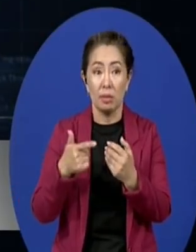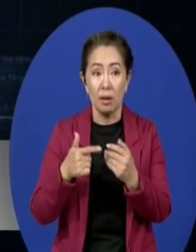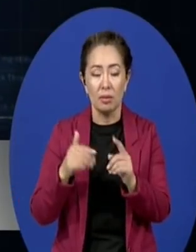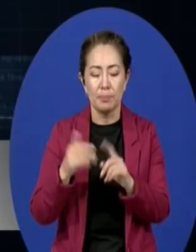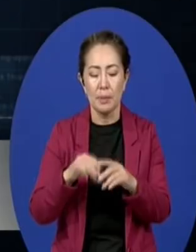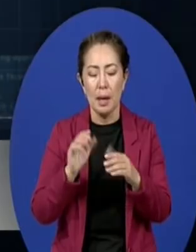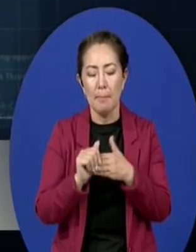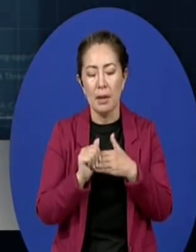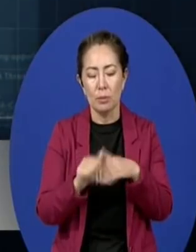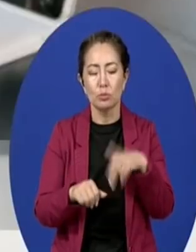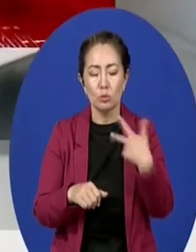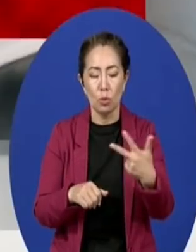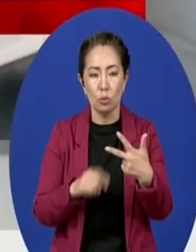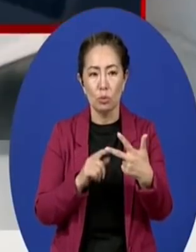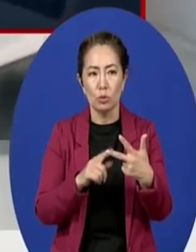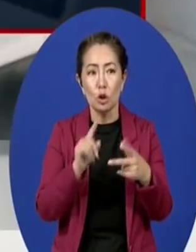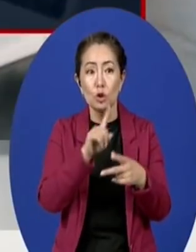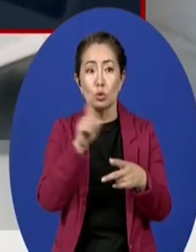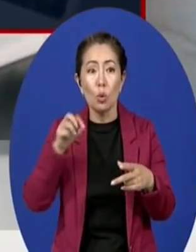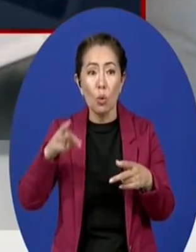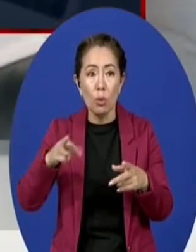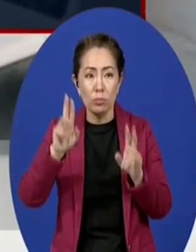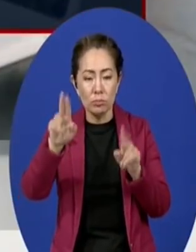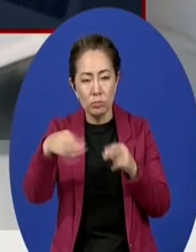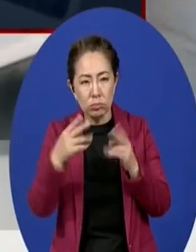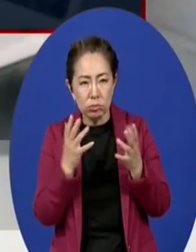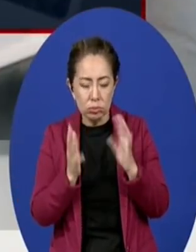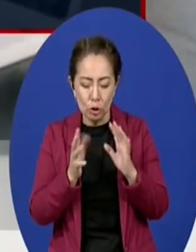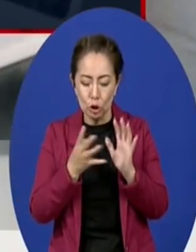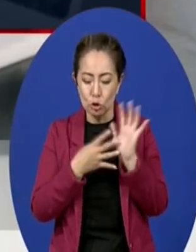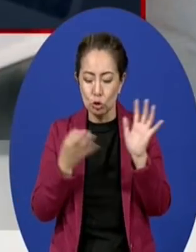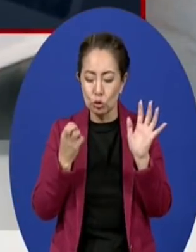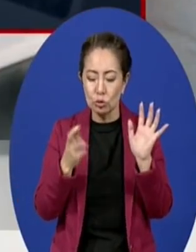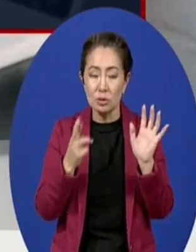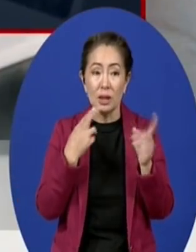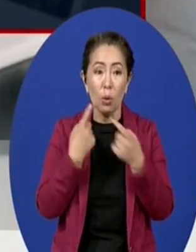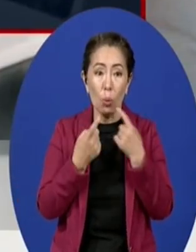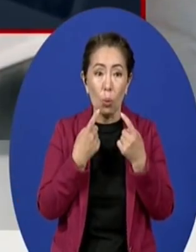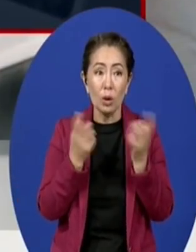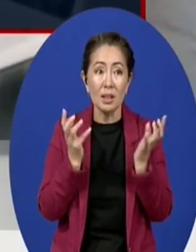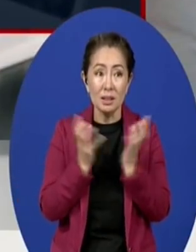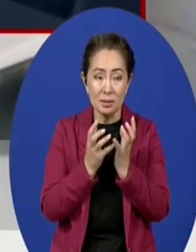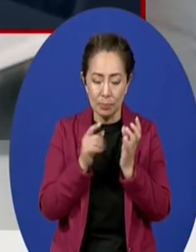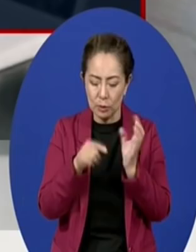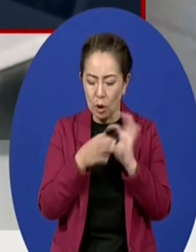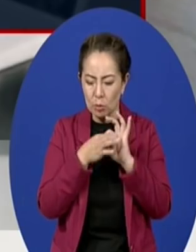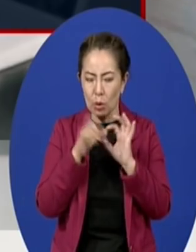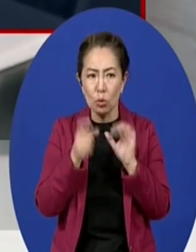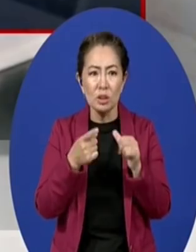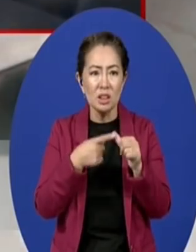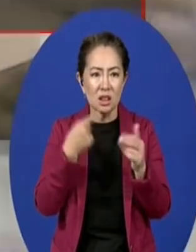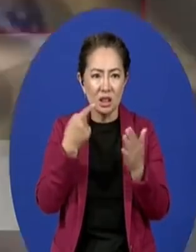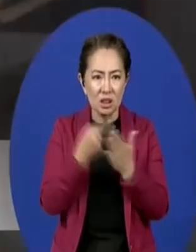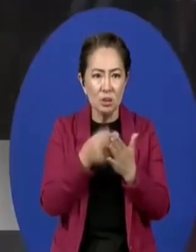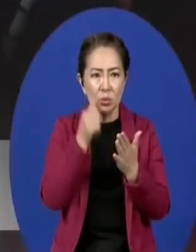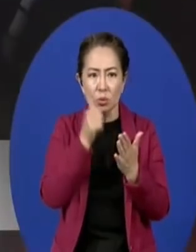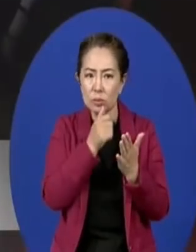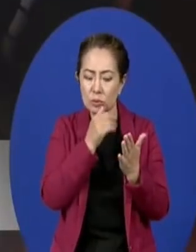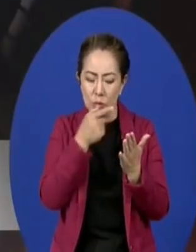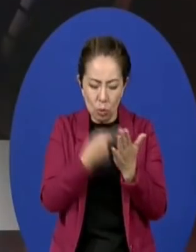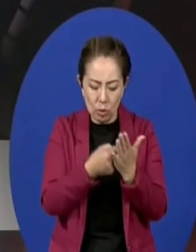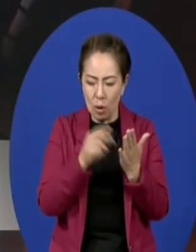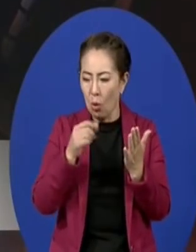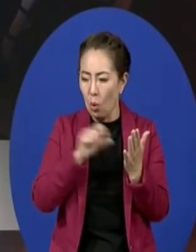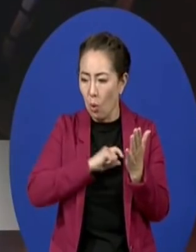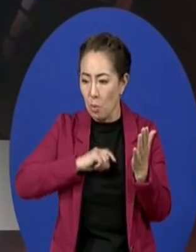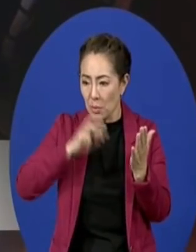Баримт 3. 2020 онд зөвхөн Zoom application дээр 900 сая гаруй цахим уулзалт хурал хийжээ. Үүнтэй холбогдуулан хэрэглэгчдийн нэр, нууц үг зэрэг хувийн